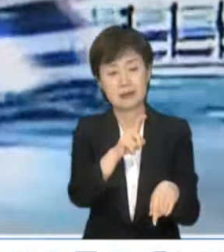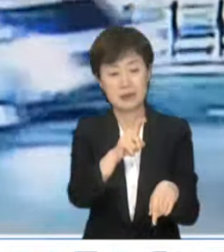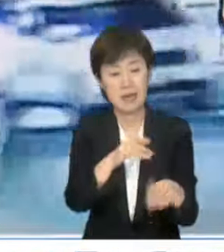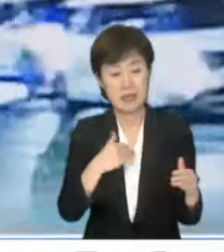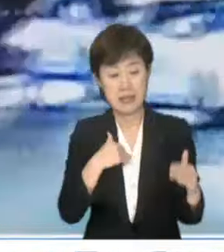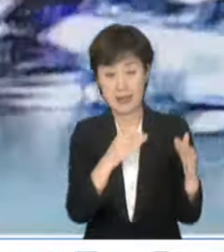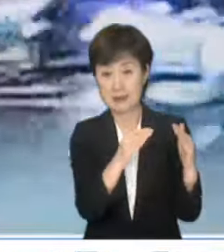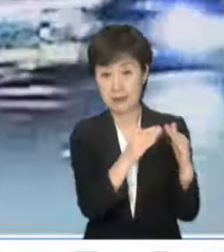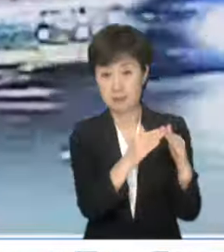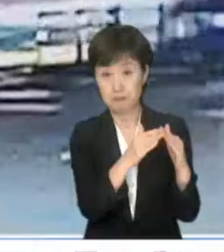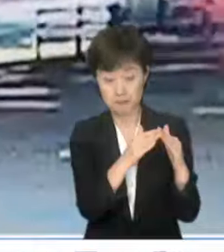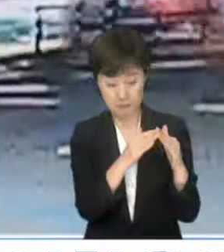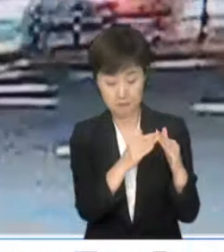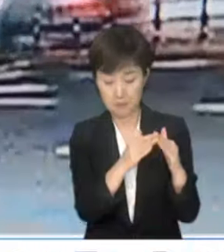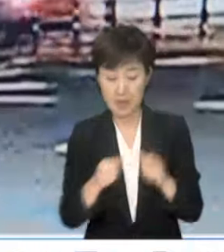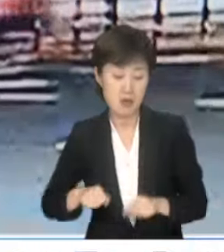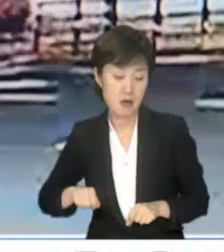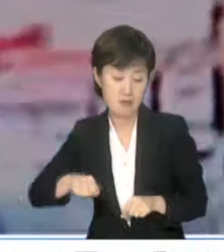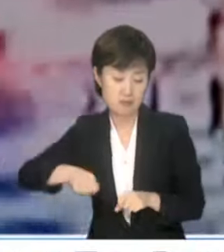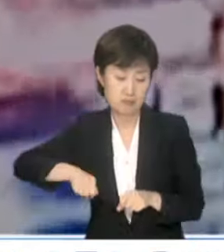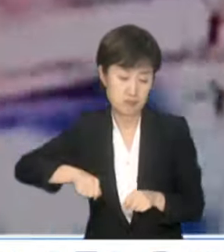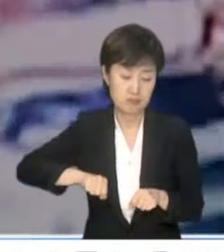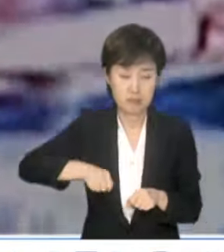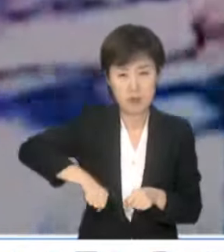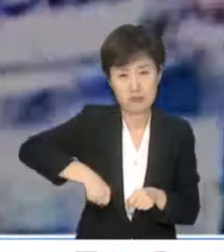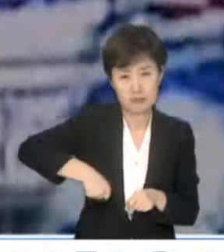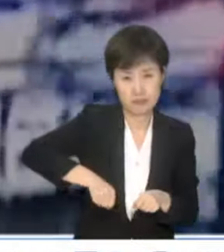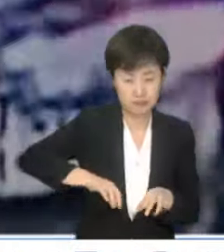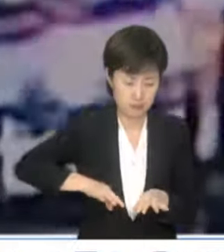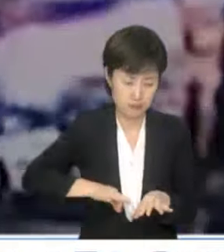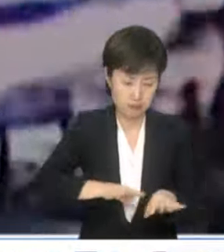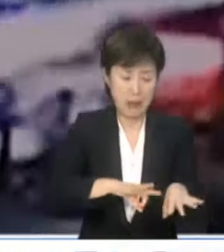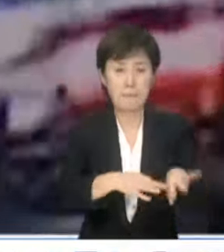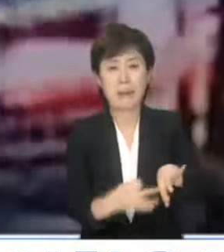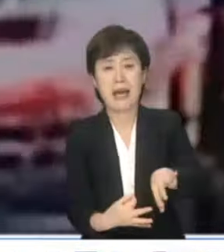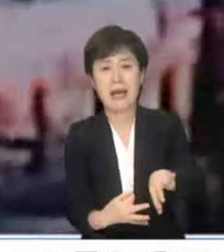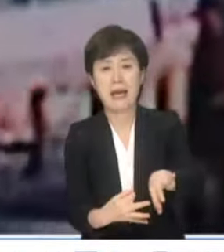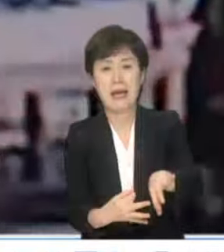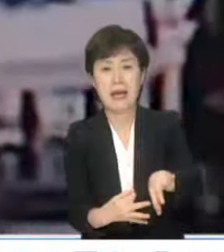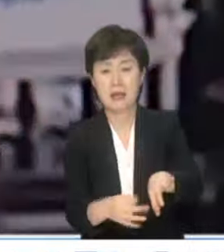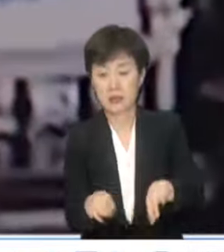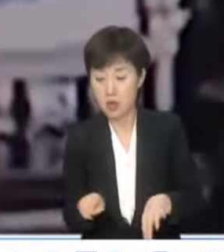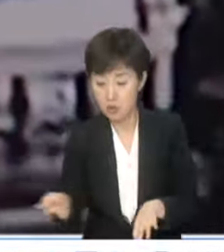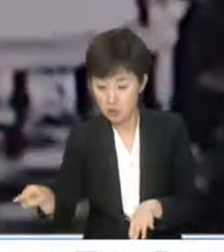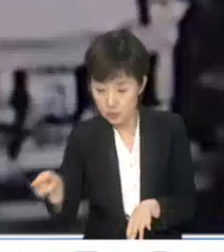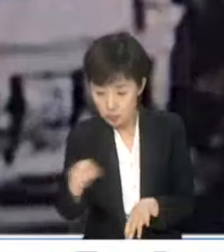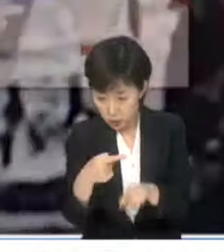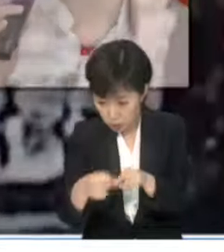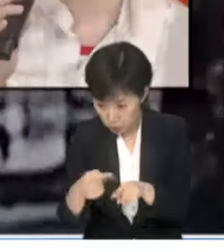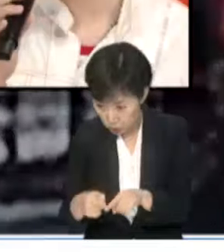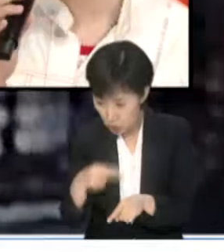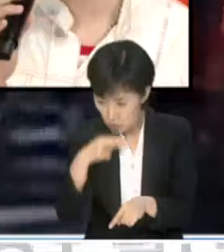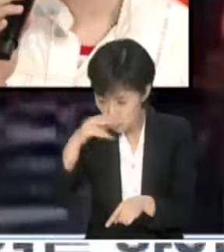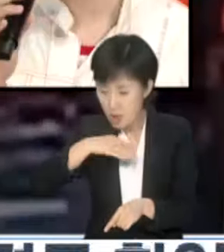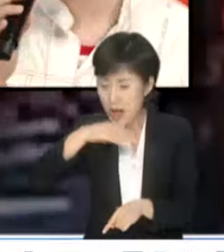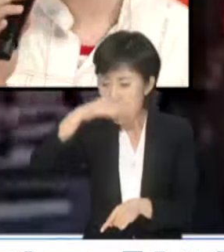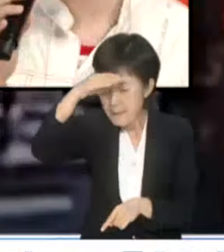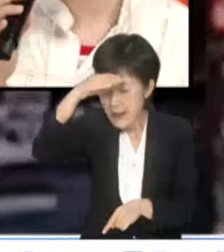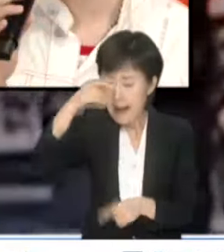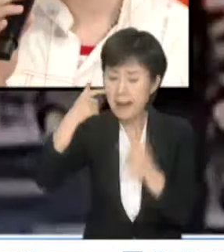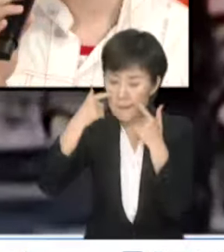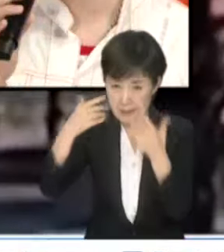본인의 어떤 집으로 이제 귀가하는 과정에서 넘어지면서 이제 사고가 난 것으로 보여서 요 동선만 보더라도 술을 좀 많이 먹었을